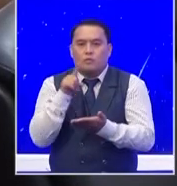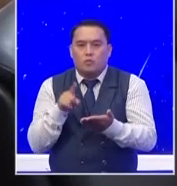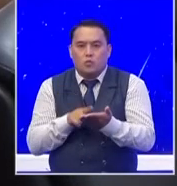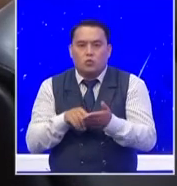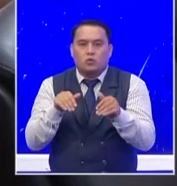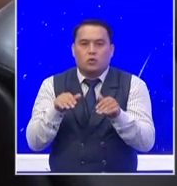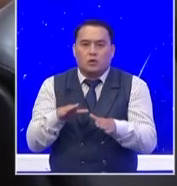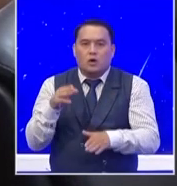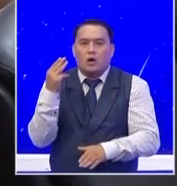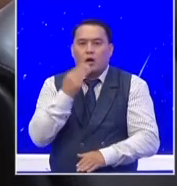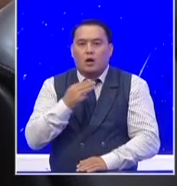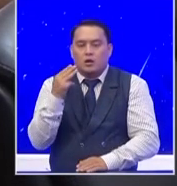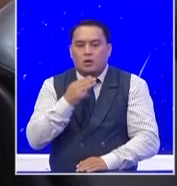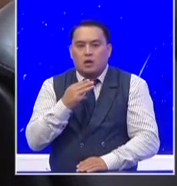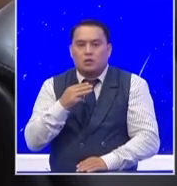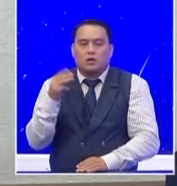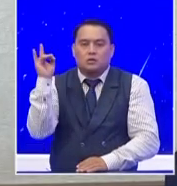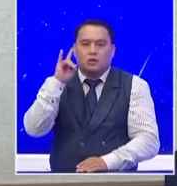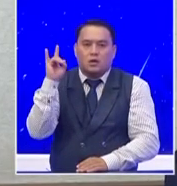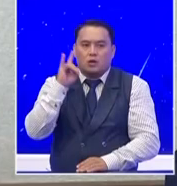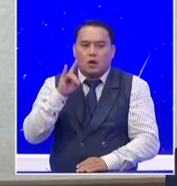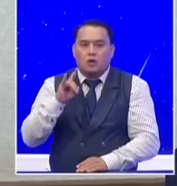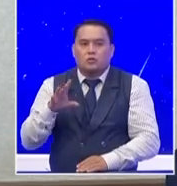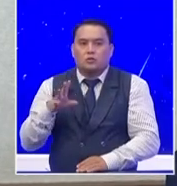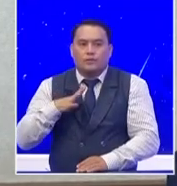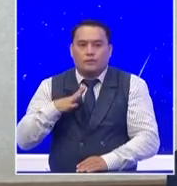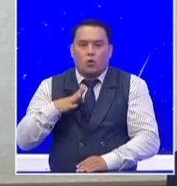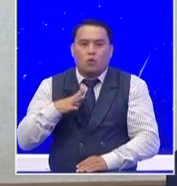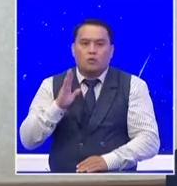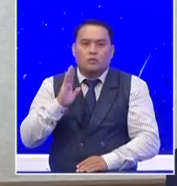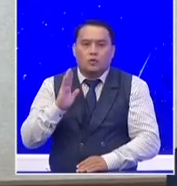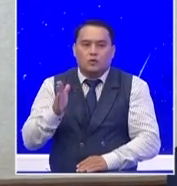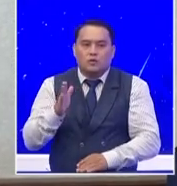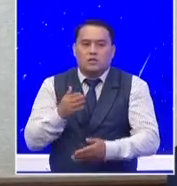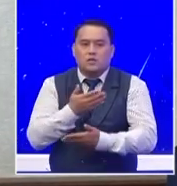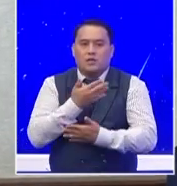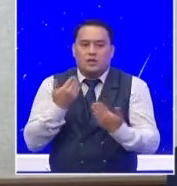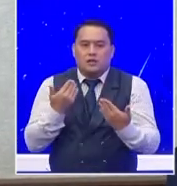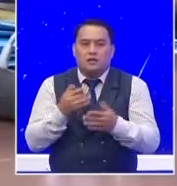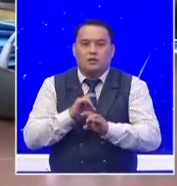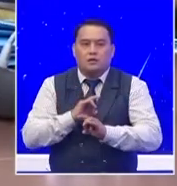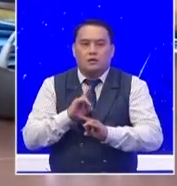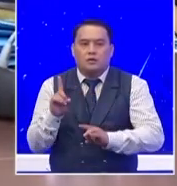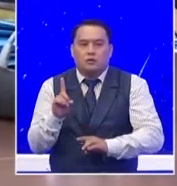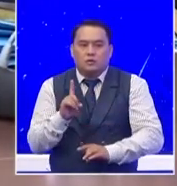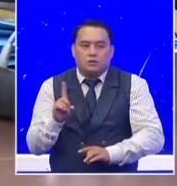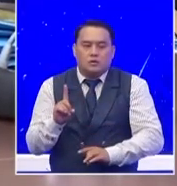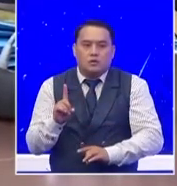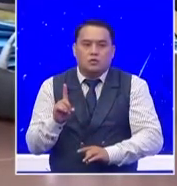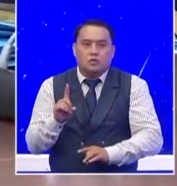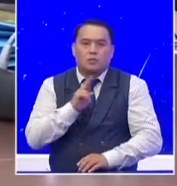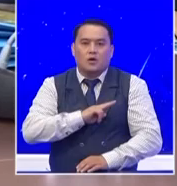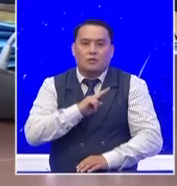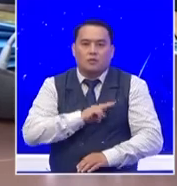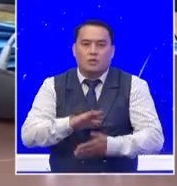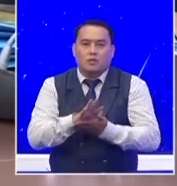числе Каратальский, Сарканский, Панфиловский и Коксузский районы. По словам курирующих здравоохранения зама акима области Жены